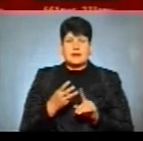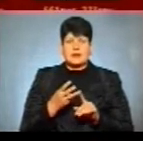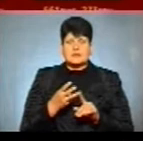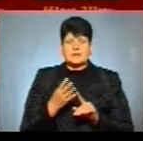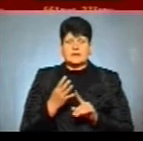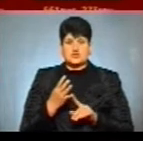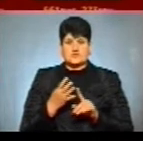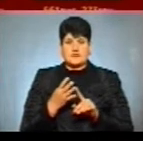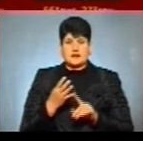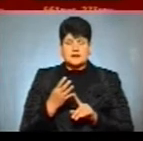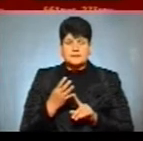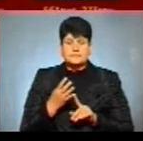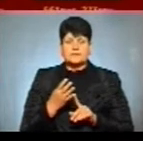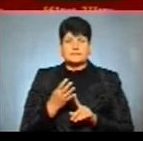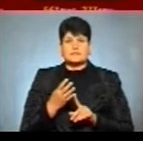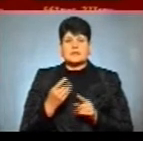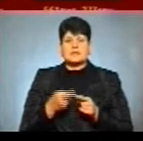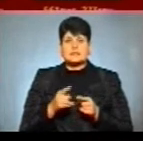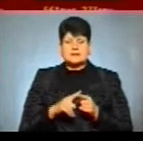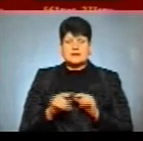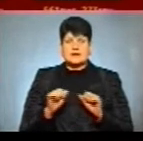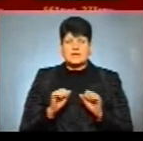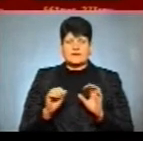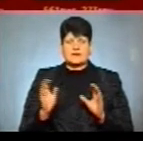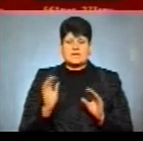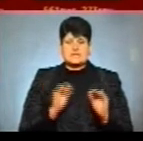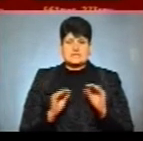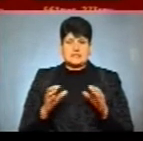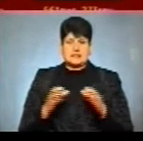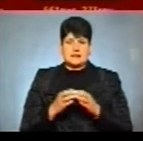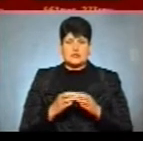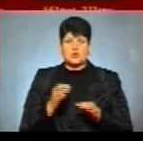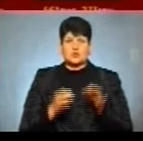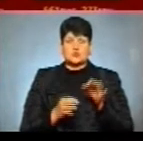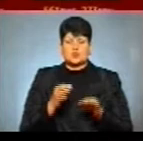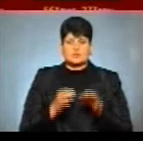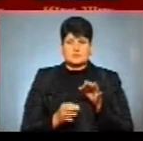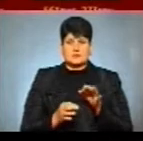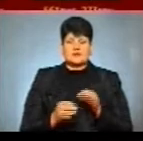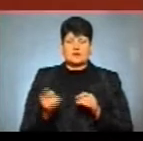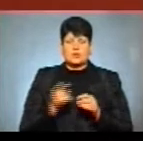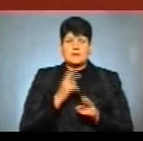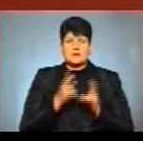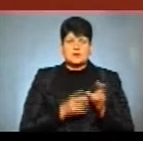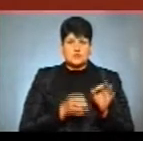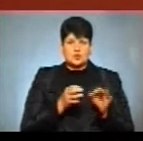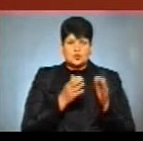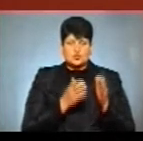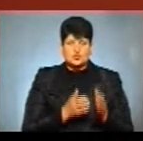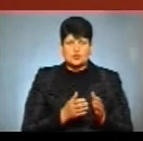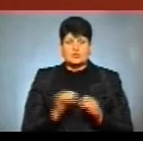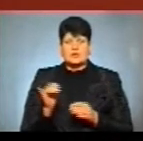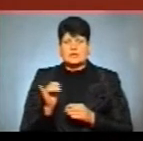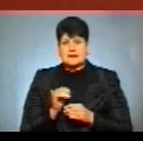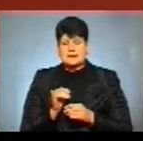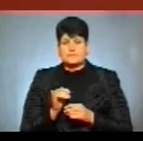третя і четверта позиція – це керівний склад суддівський Тернопільського апеляційного суду. Ну